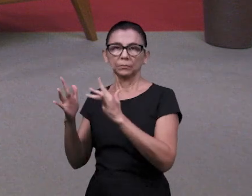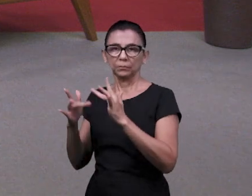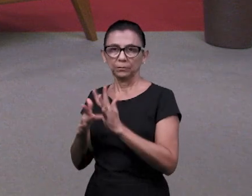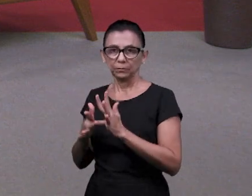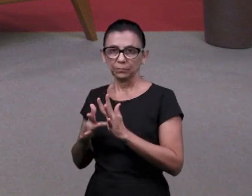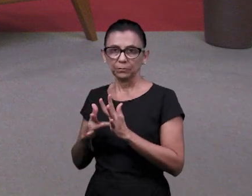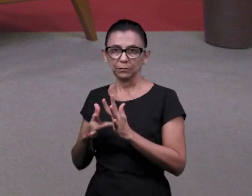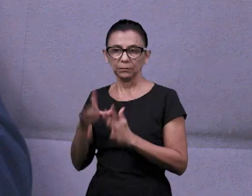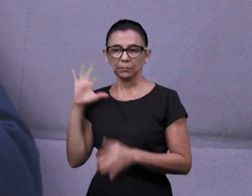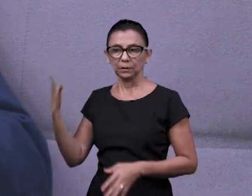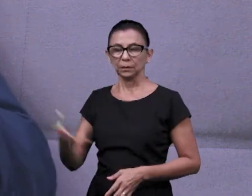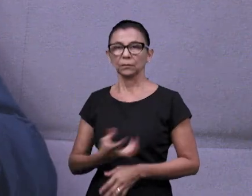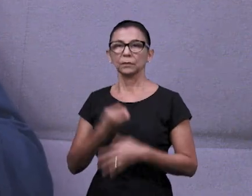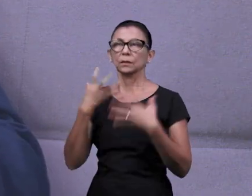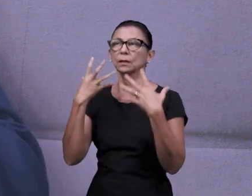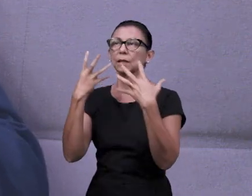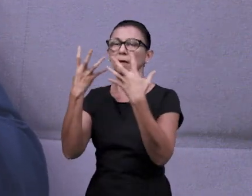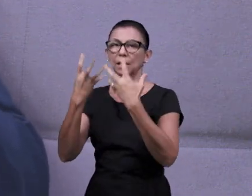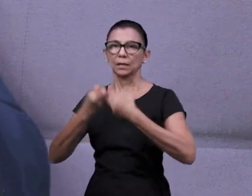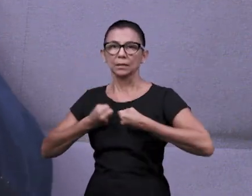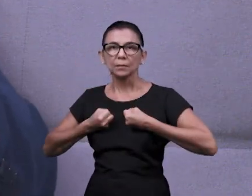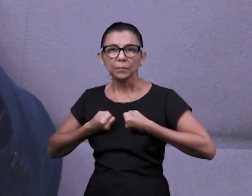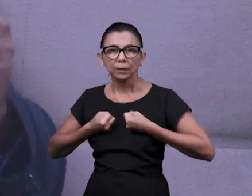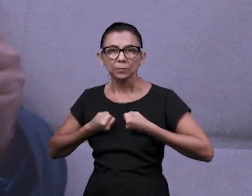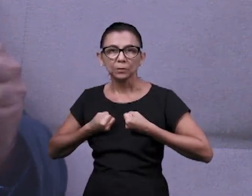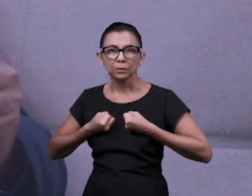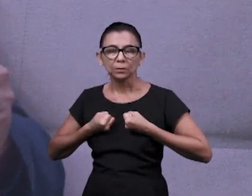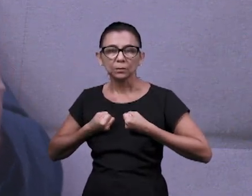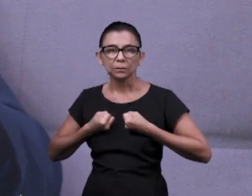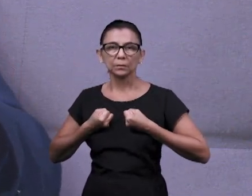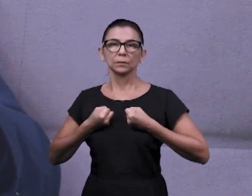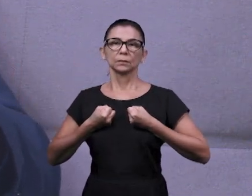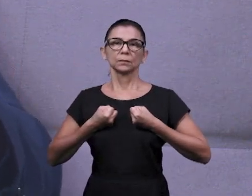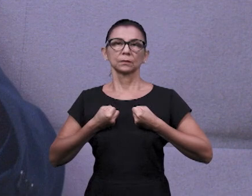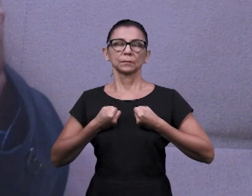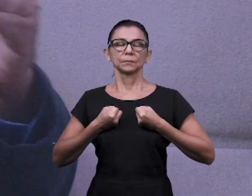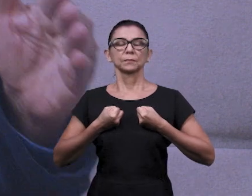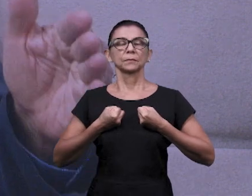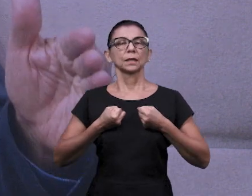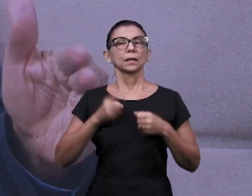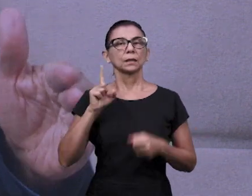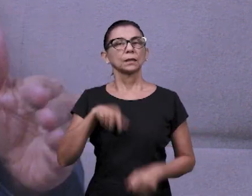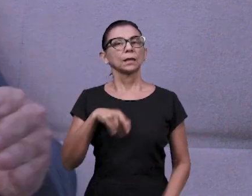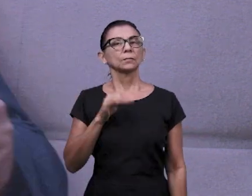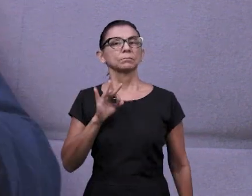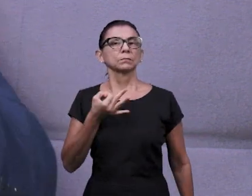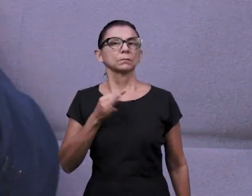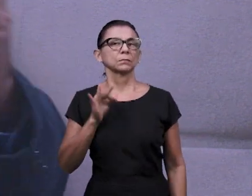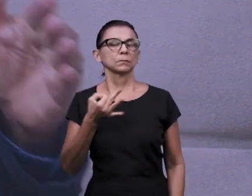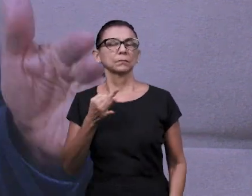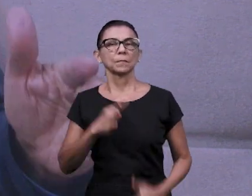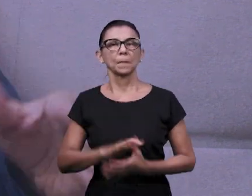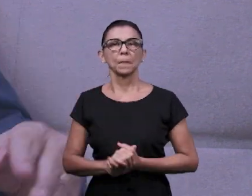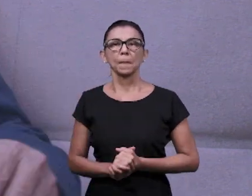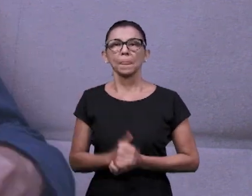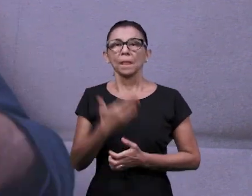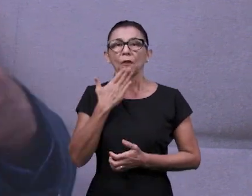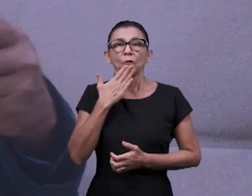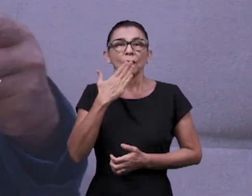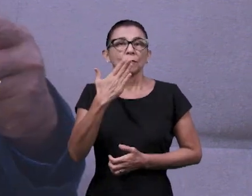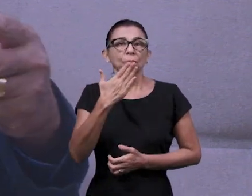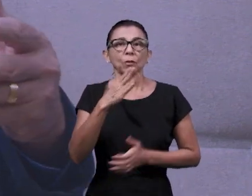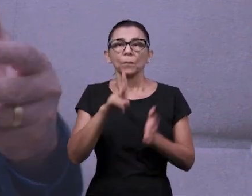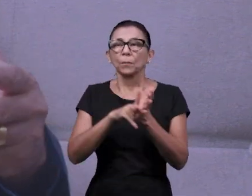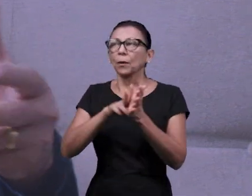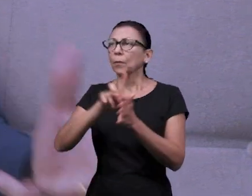nous allons recevoir le salut. Le salut est exactement une faveur de Dieu, c'est la grâce de